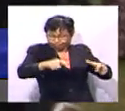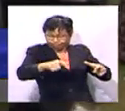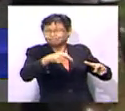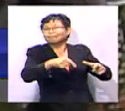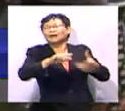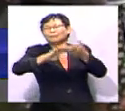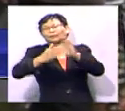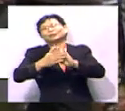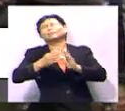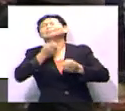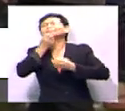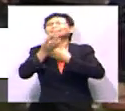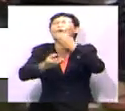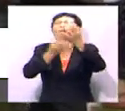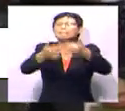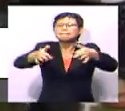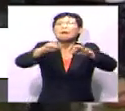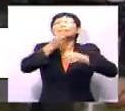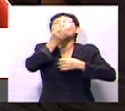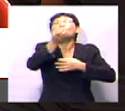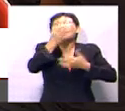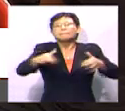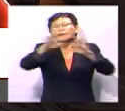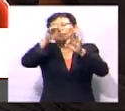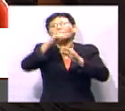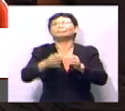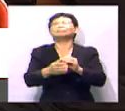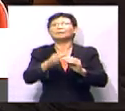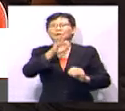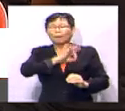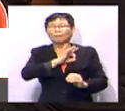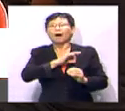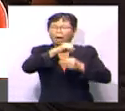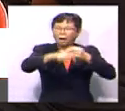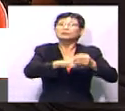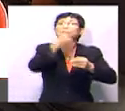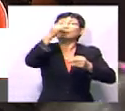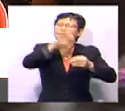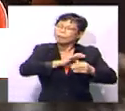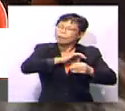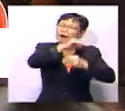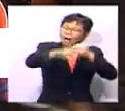dapat menjadi suara penting memandangkan kelebihan dimiliki berkaitan hal ehwal orang asli.